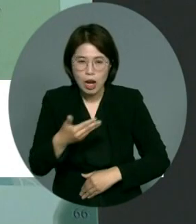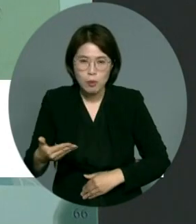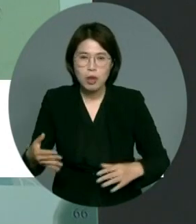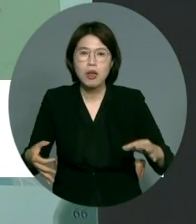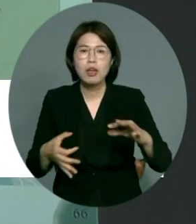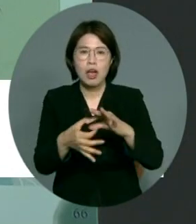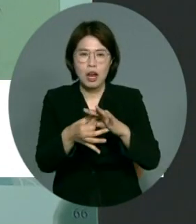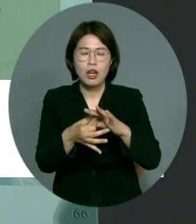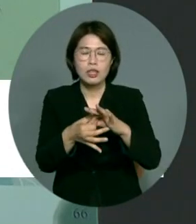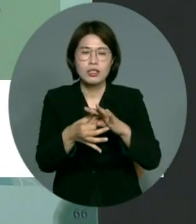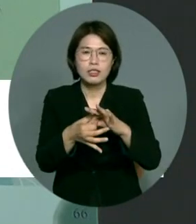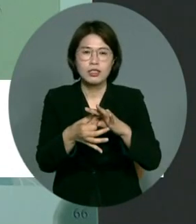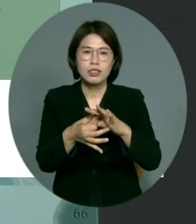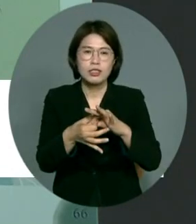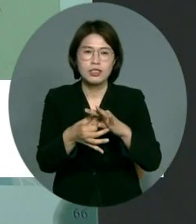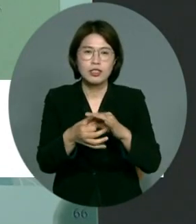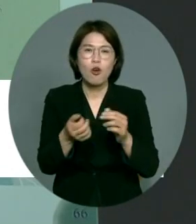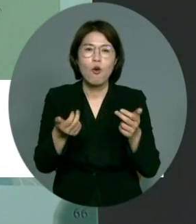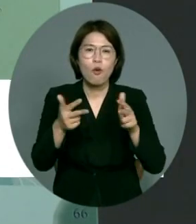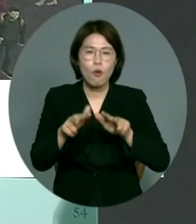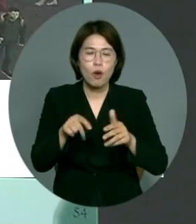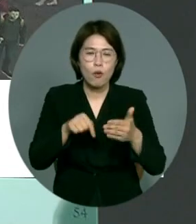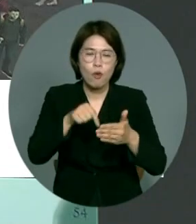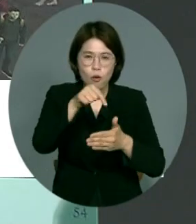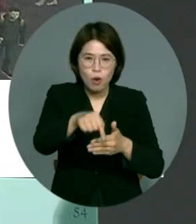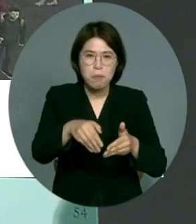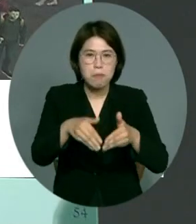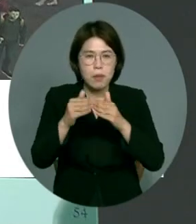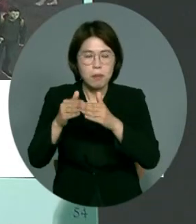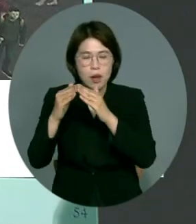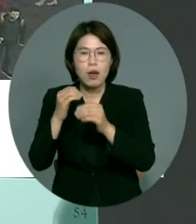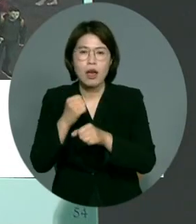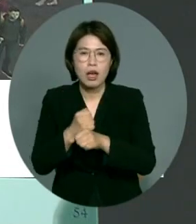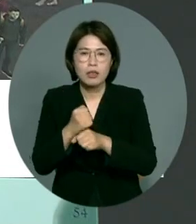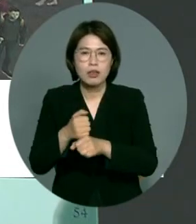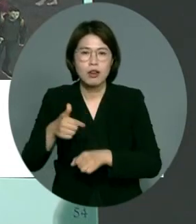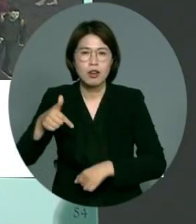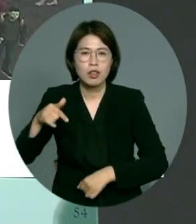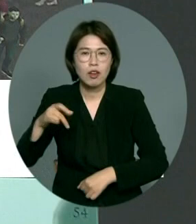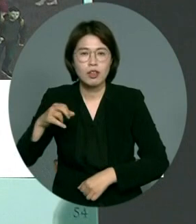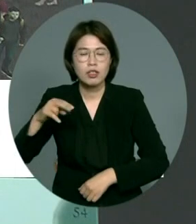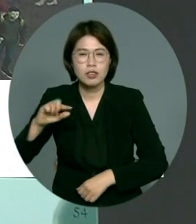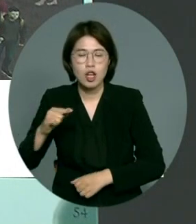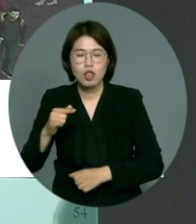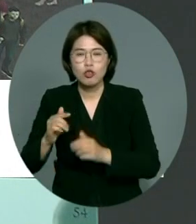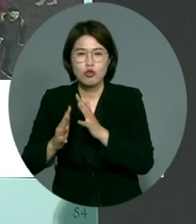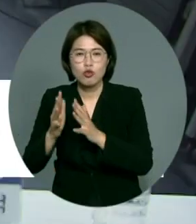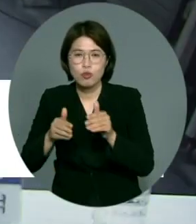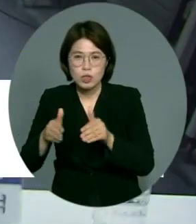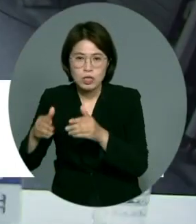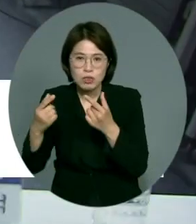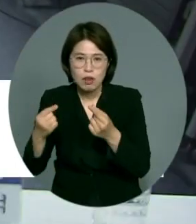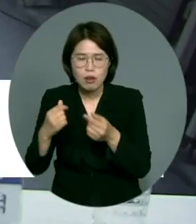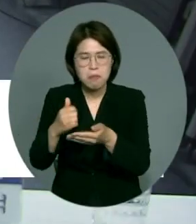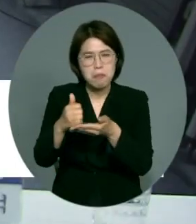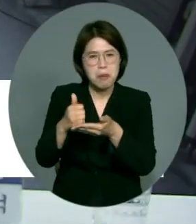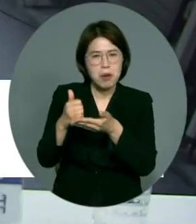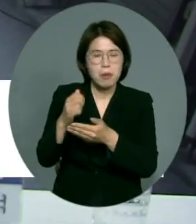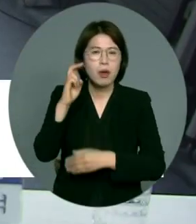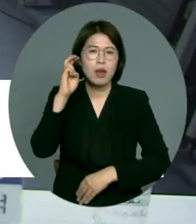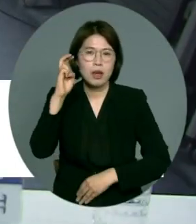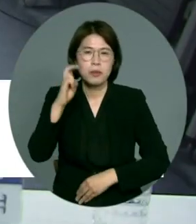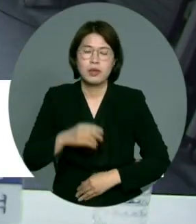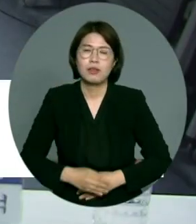8개 동선을 0 원 안팎에 배치해 경의선 숲길 처럼 집객 효과를 높입니다 안동 씨는 이 같은